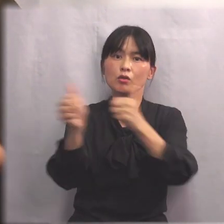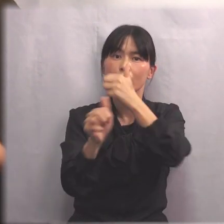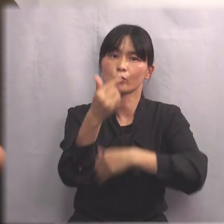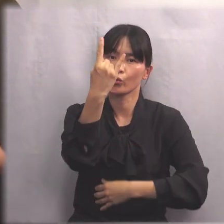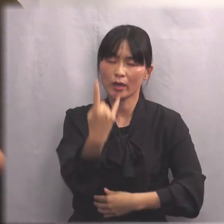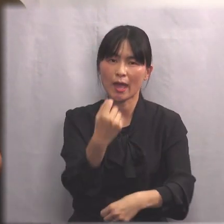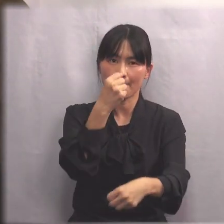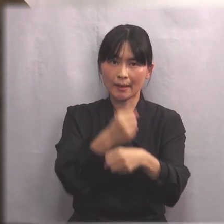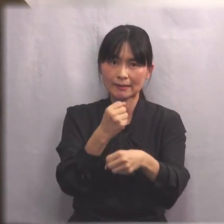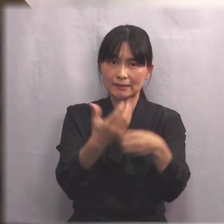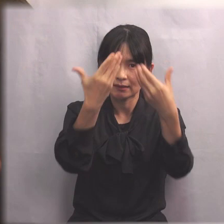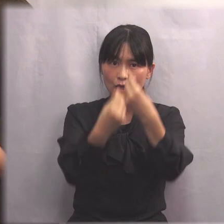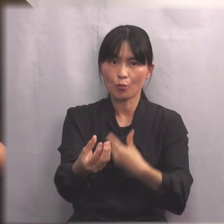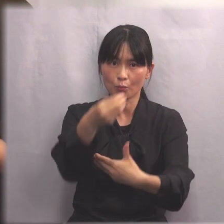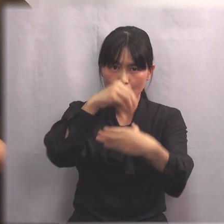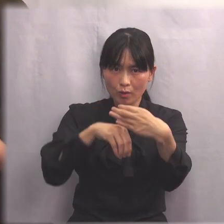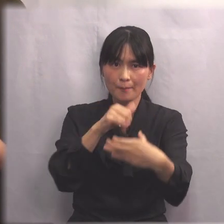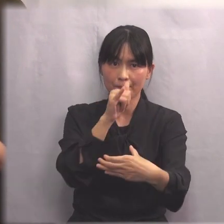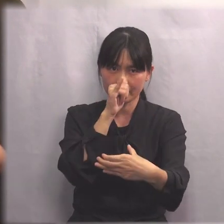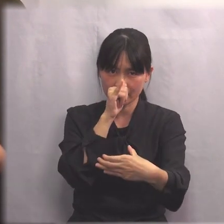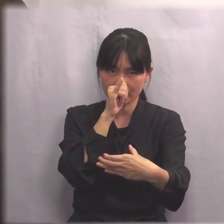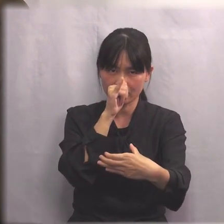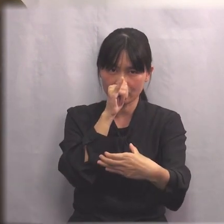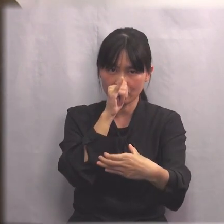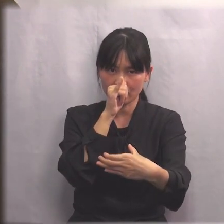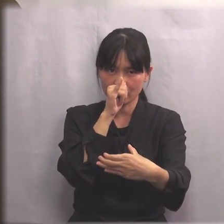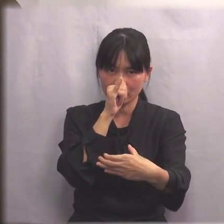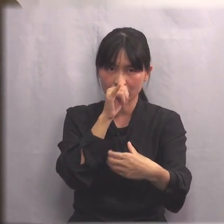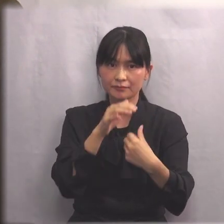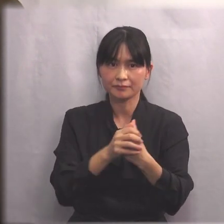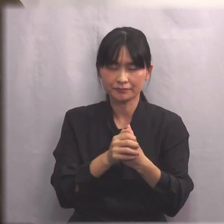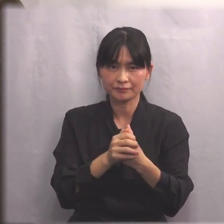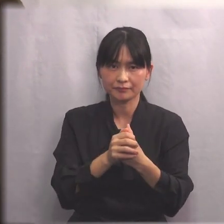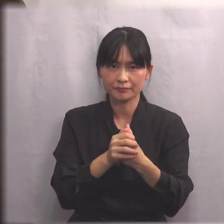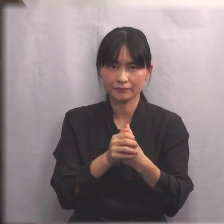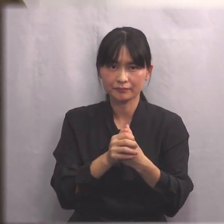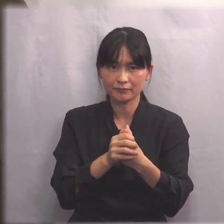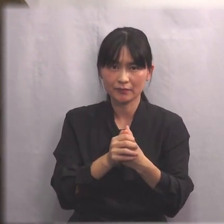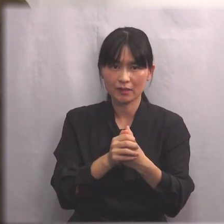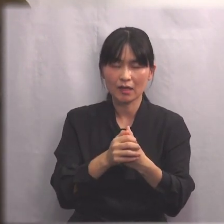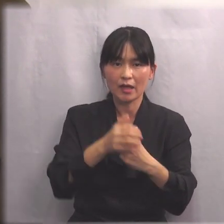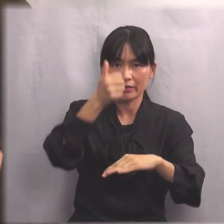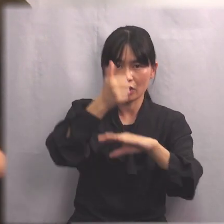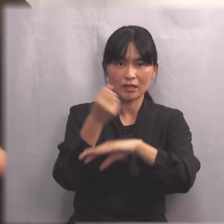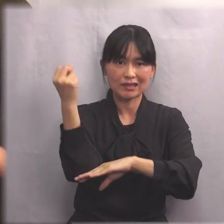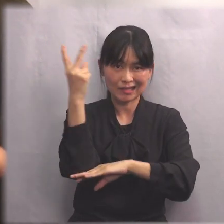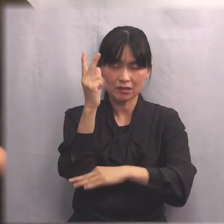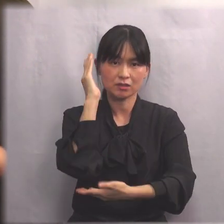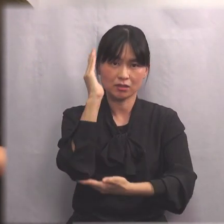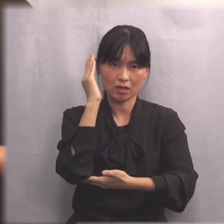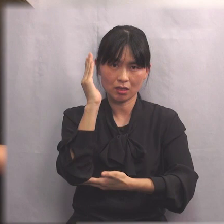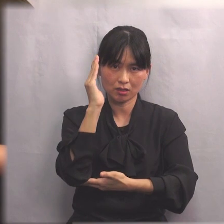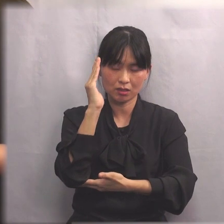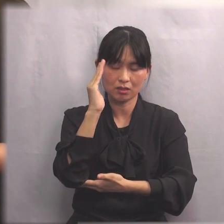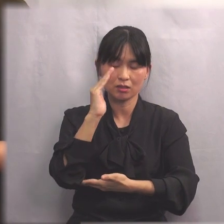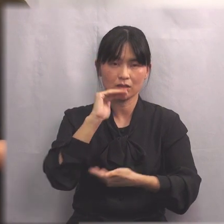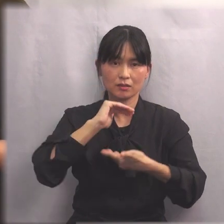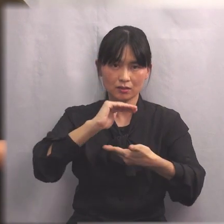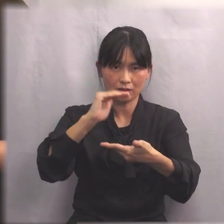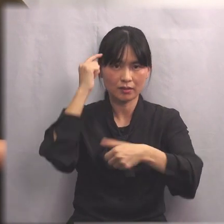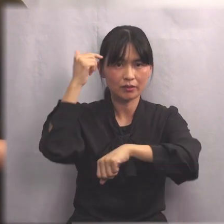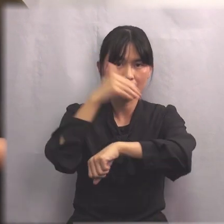내용이 들어있는데요. 저희가 이렇게 순서를 잡은 체계상 이 안에 들어있지는 않고 이따 다시 부문위원회 관련된 내용 설명드릴